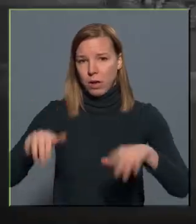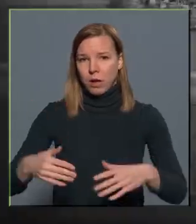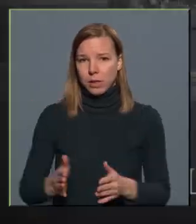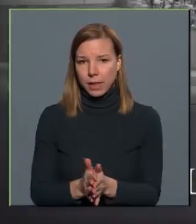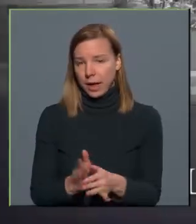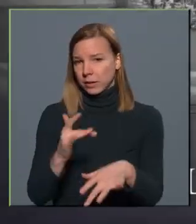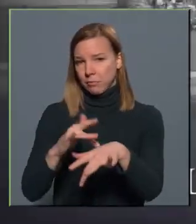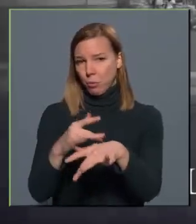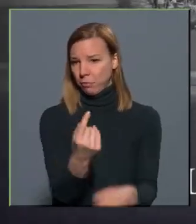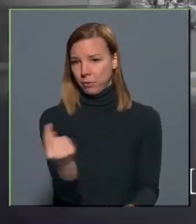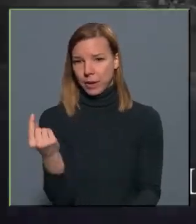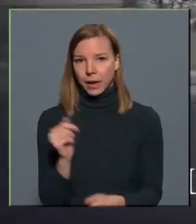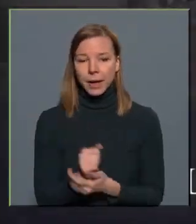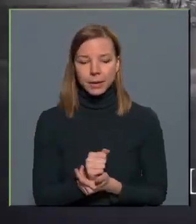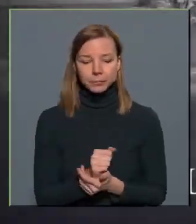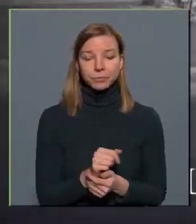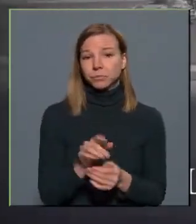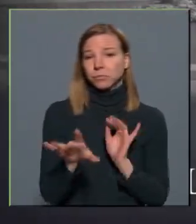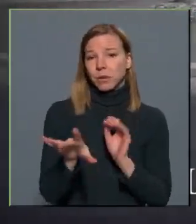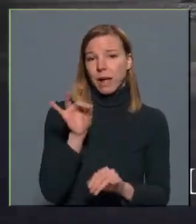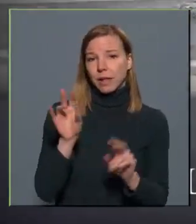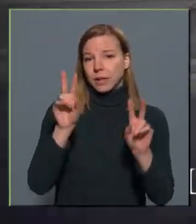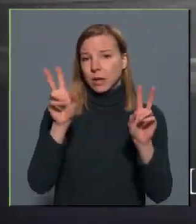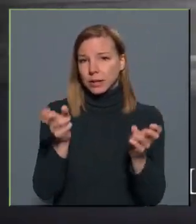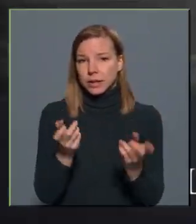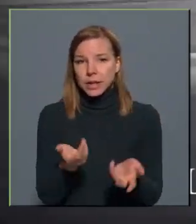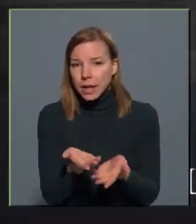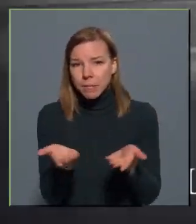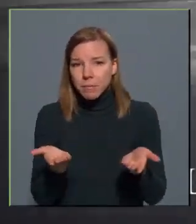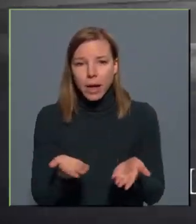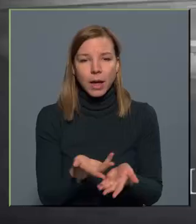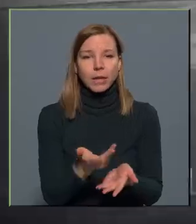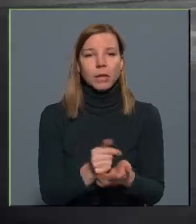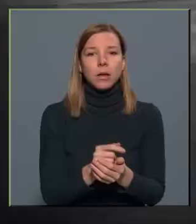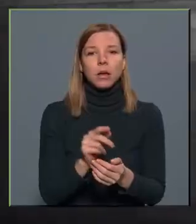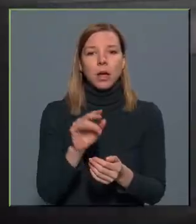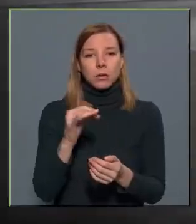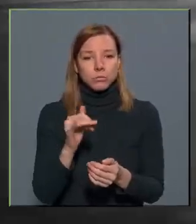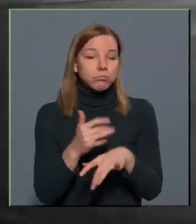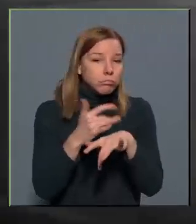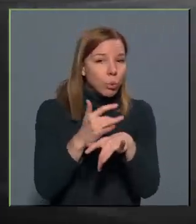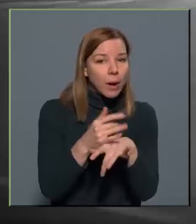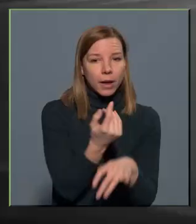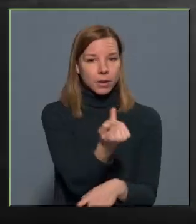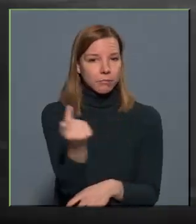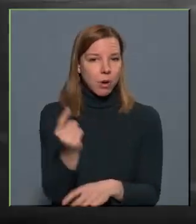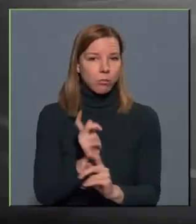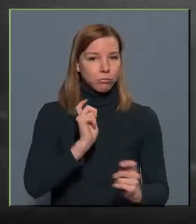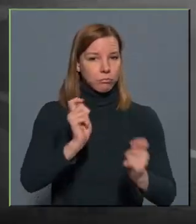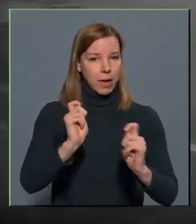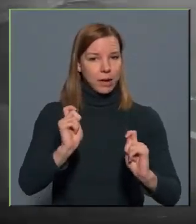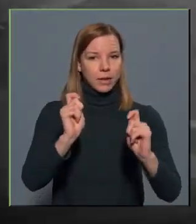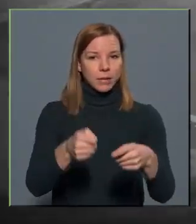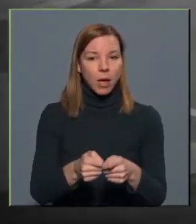alkalmazni. Kiszúrnak néhány témát, mint ahogy erre nagyon sokat buzdítanak itt is. És igen, próbálják ki magukat, pályázzanak,